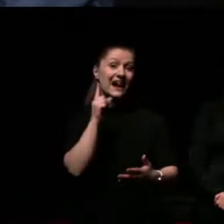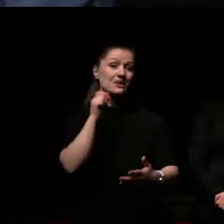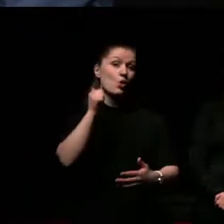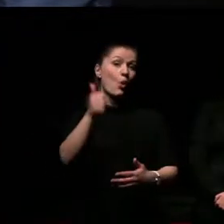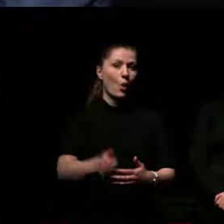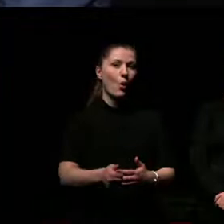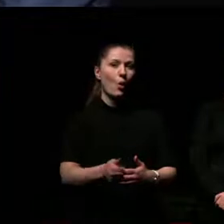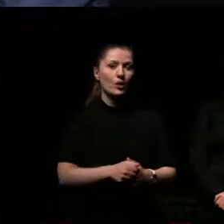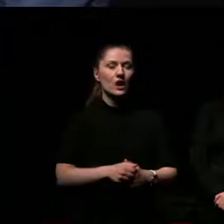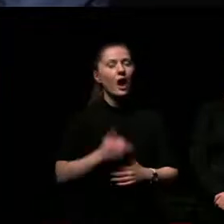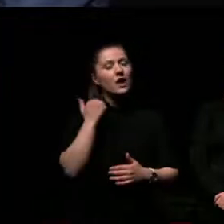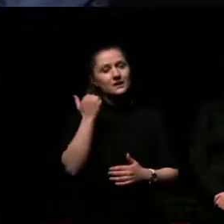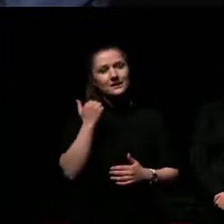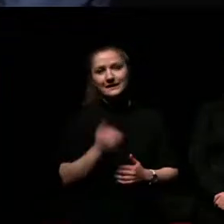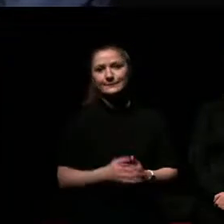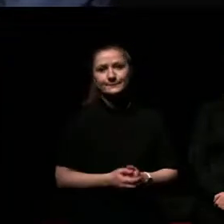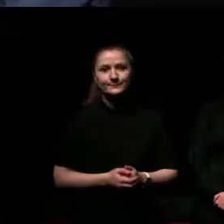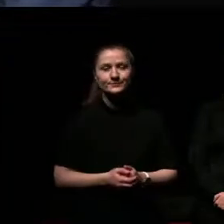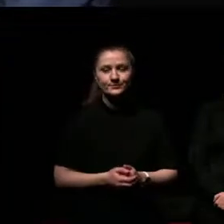og hele tiden.